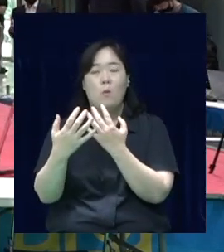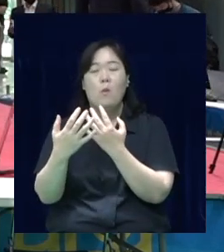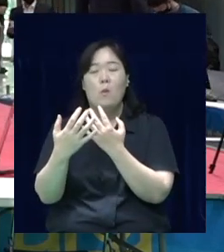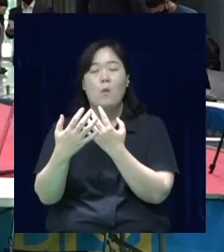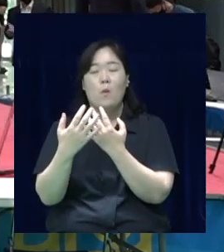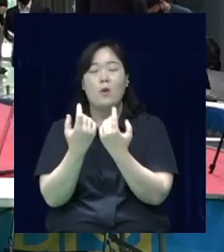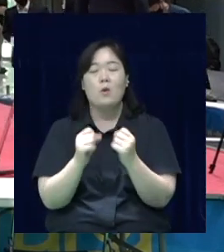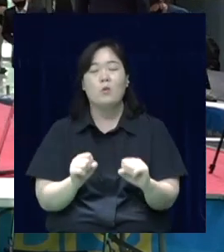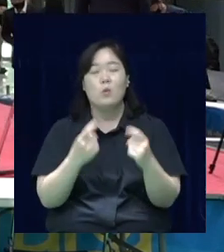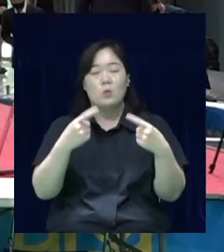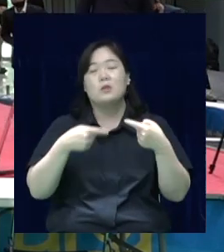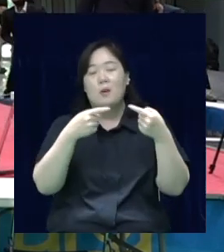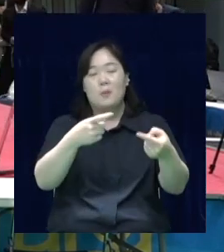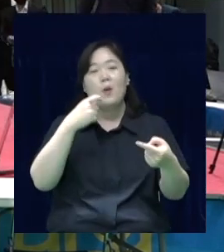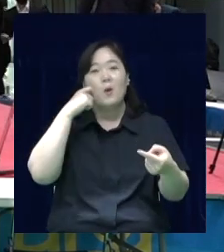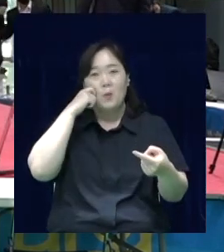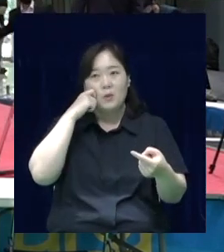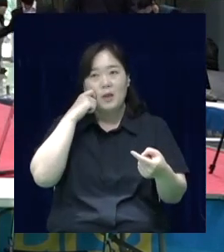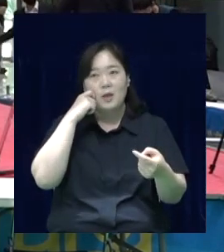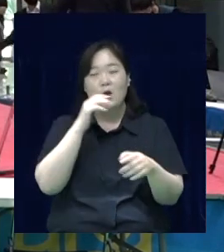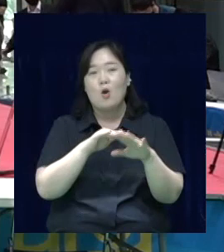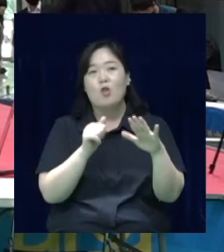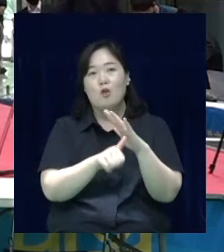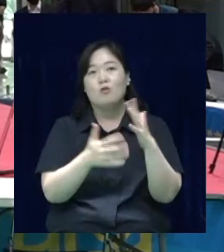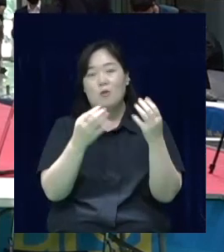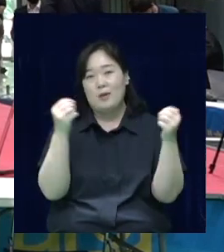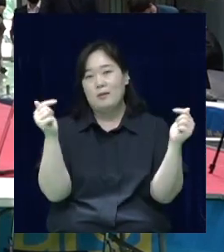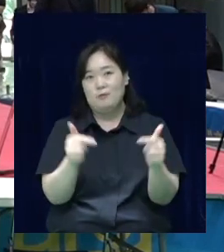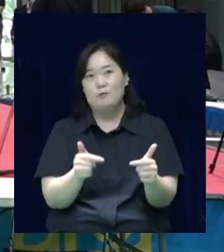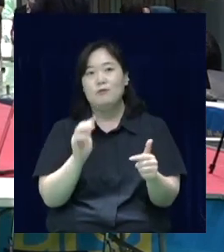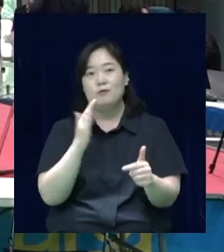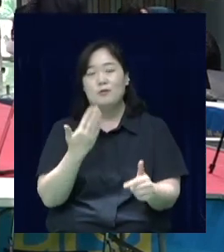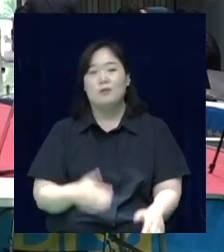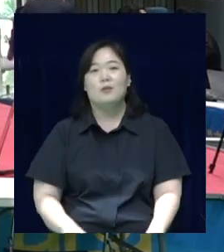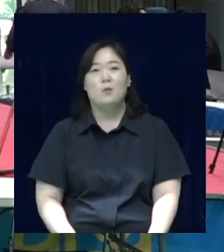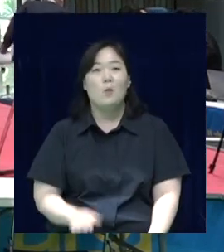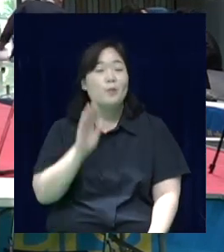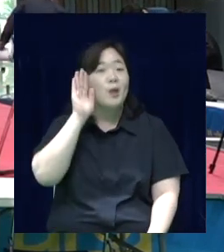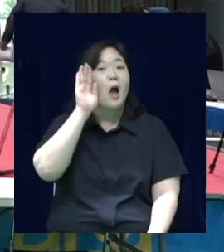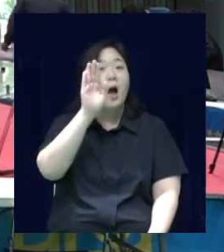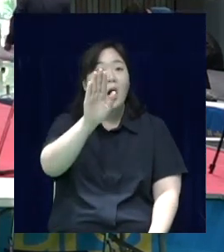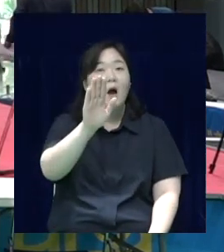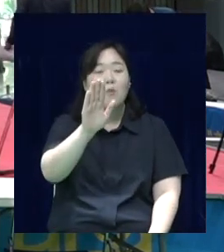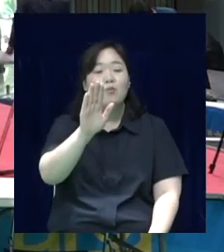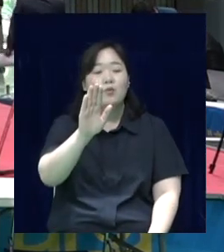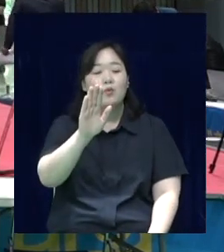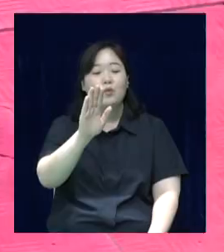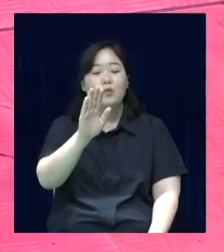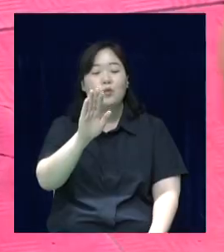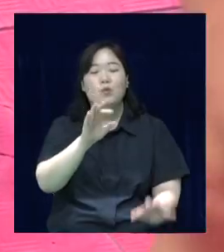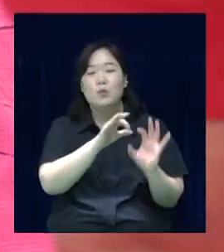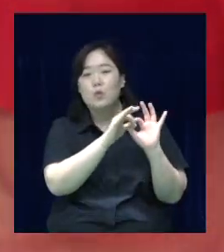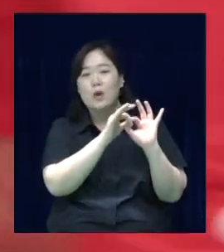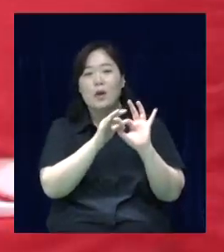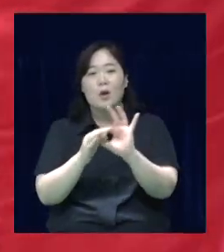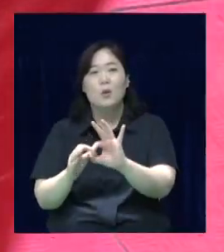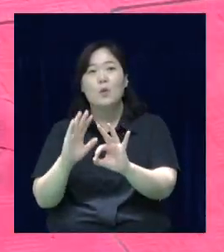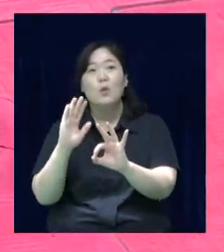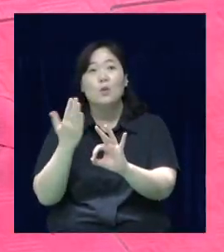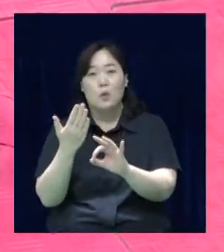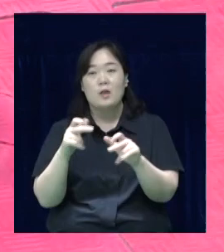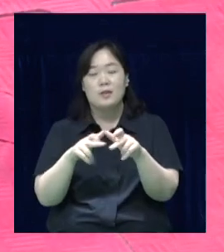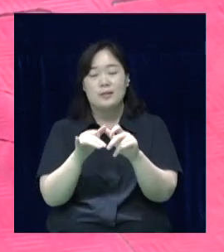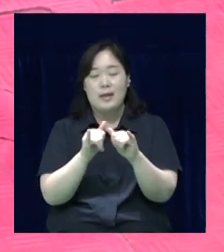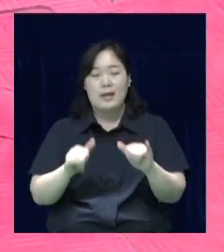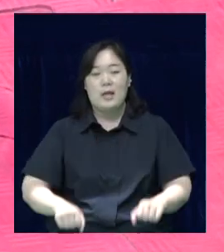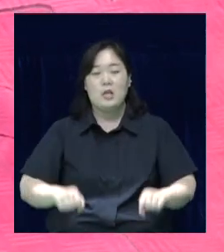이렇게 생각되어집니다. 그렇습니다. 굉장히 중요한 부분일 것 같고 앞으로 이제 도쿄에서 펼쳐질 이 패럴림픽 장애인 역도 이